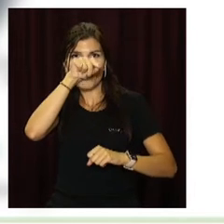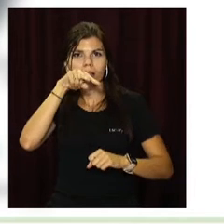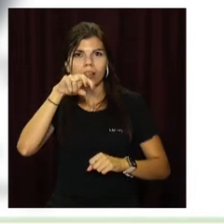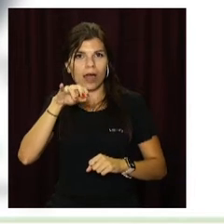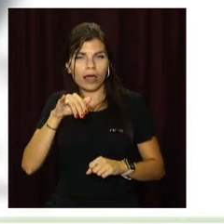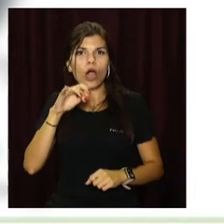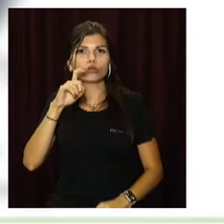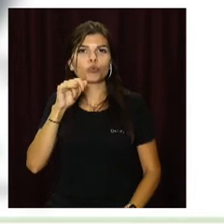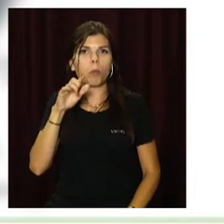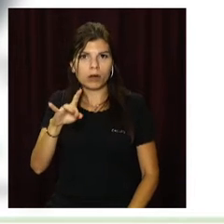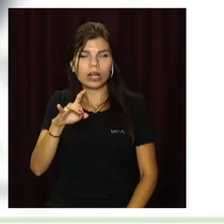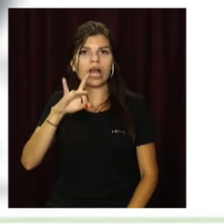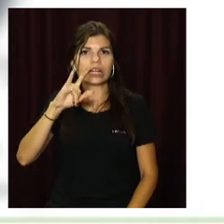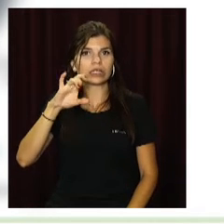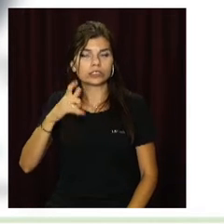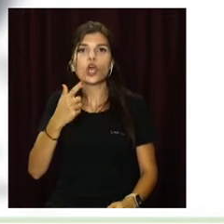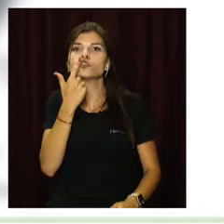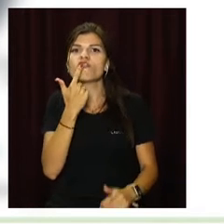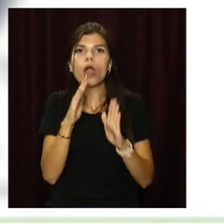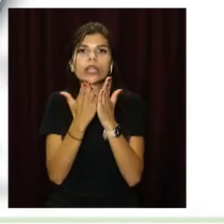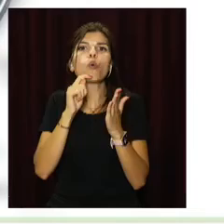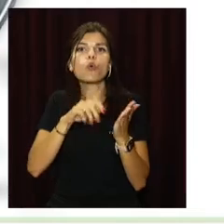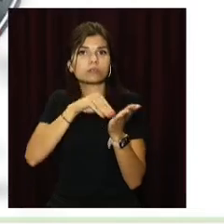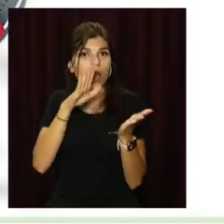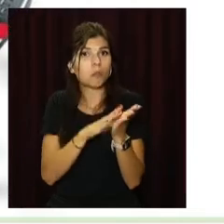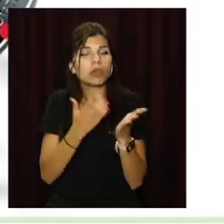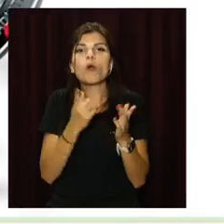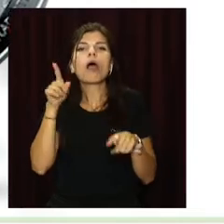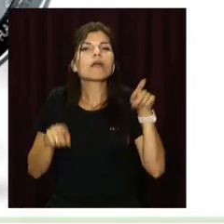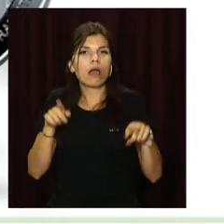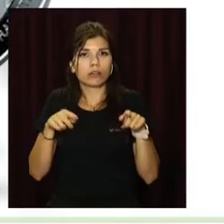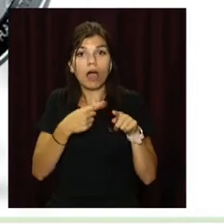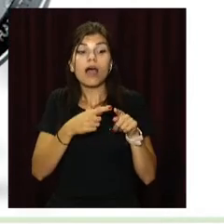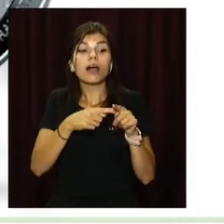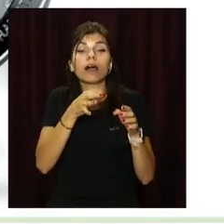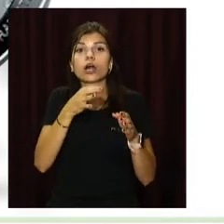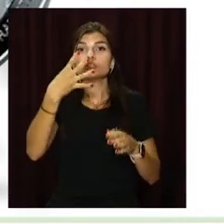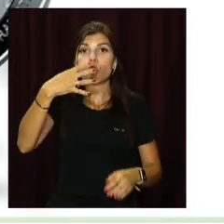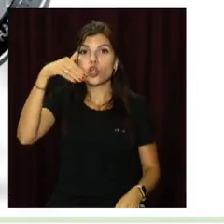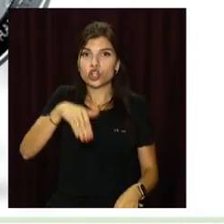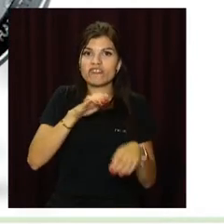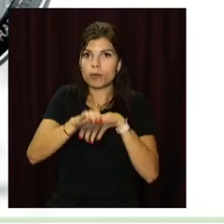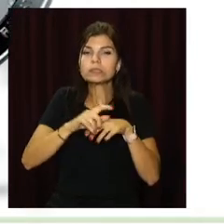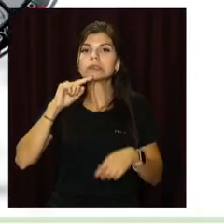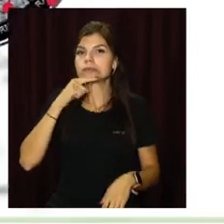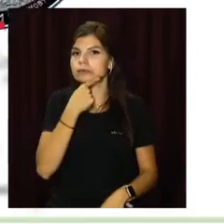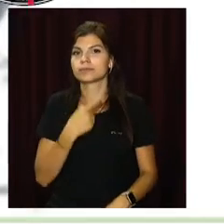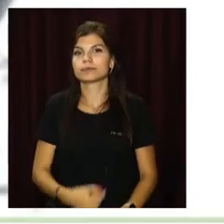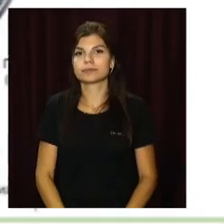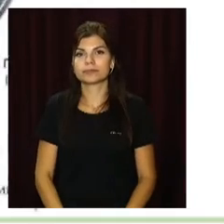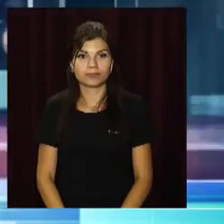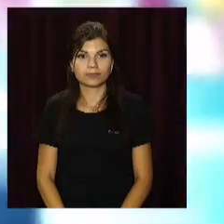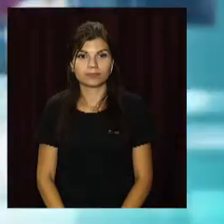зубр і рись. Вони всі занесені до Червоної книги України. Тираж колекційної монети – 40 тисяч. Тисяч екземплярів.